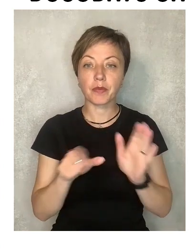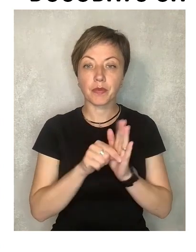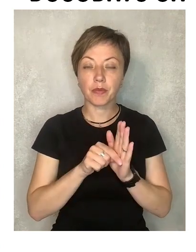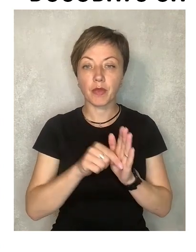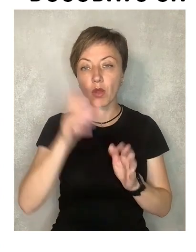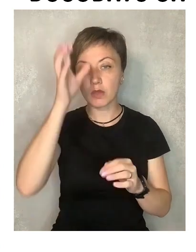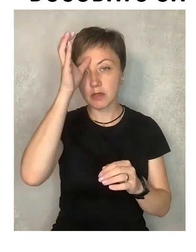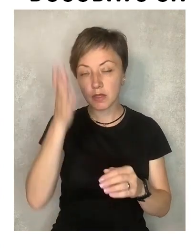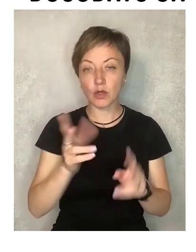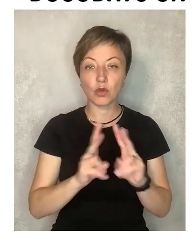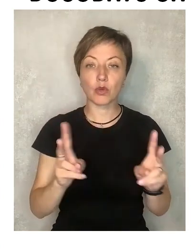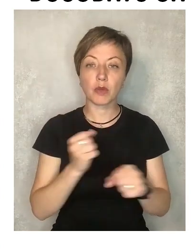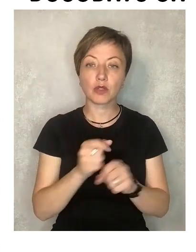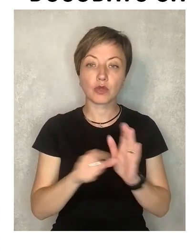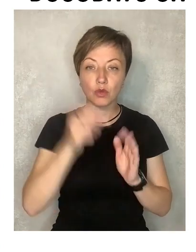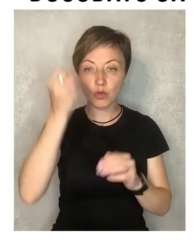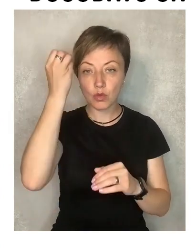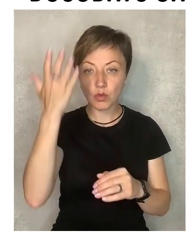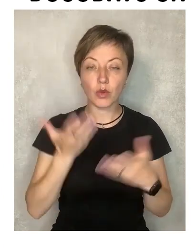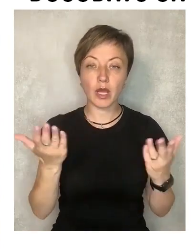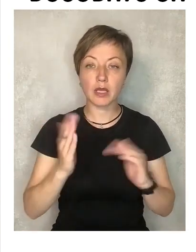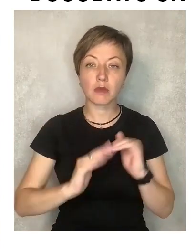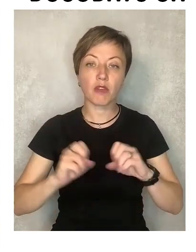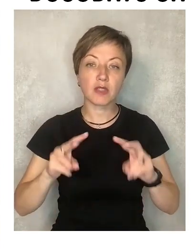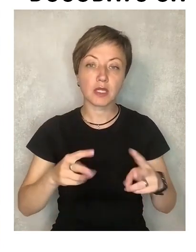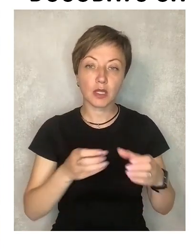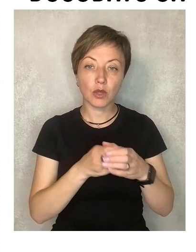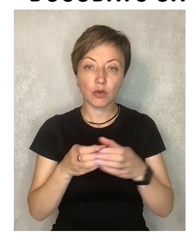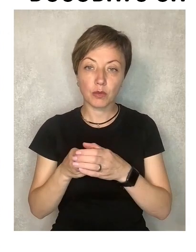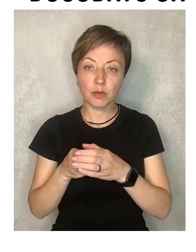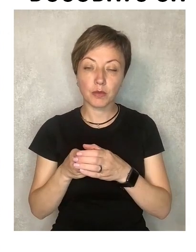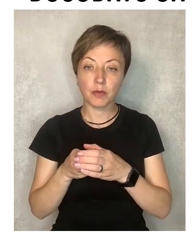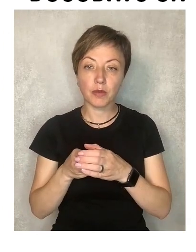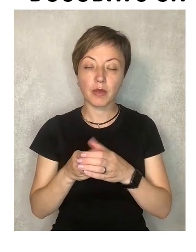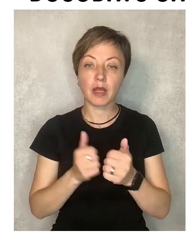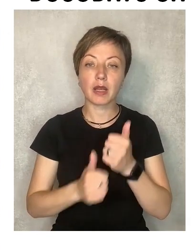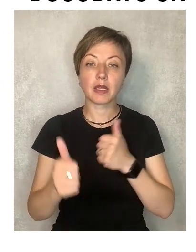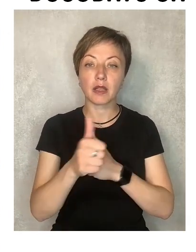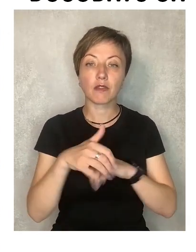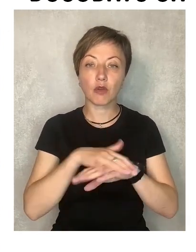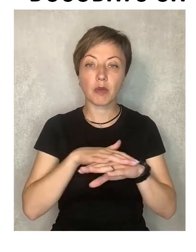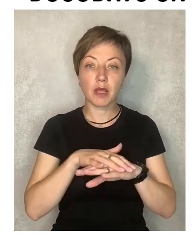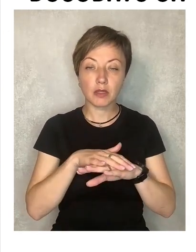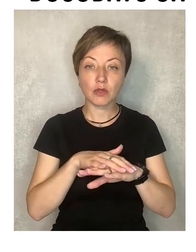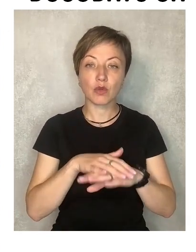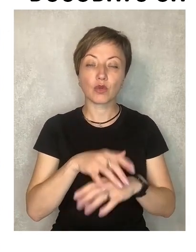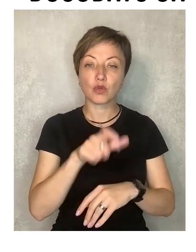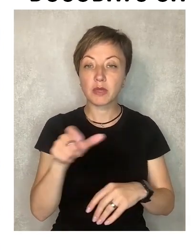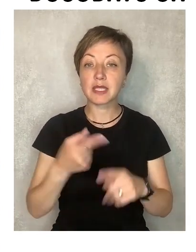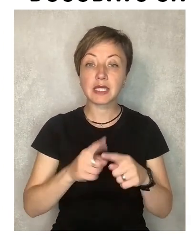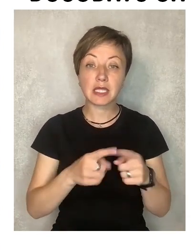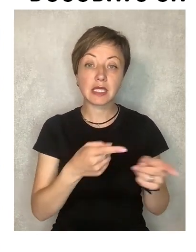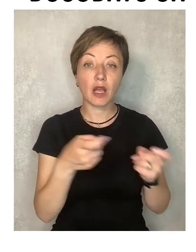ті, хто працюють з культурою, тобто якісь професійні групи лідерів громадянського суспільства. Тобто це залучення може бути